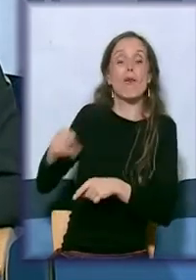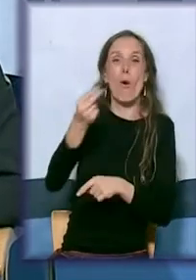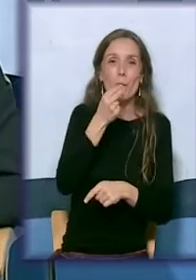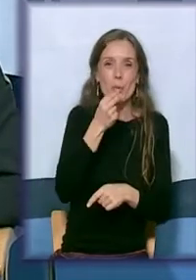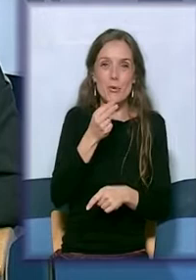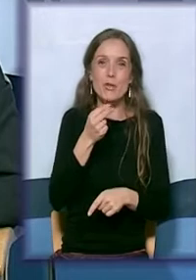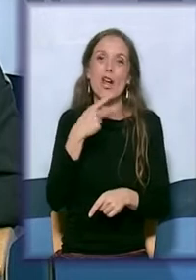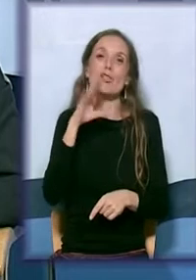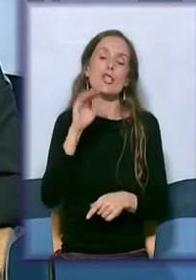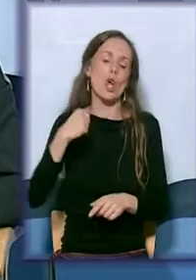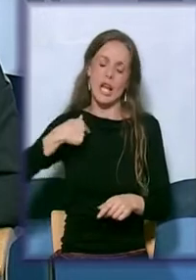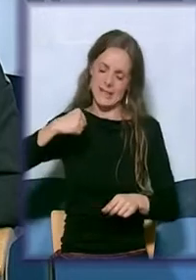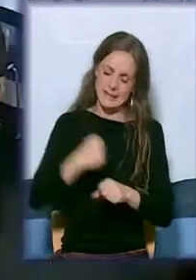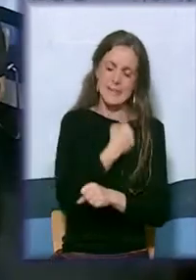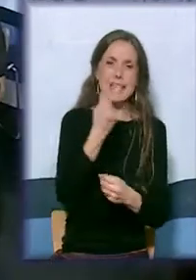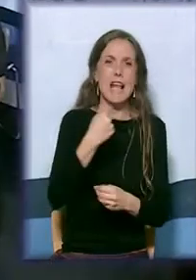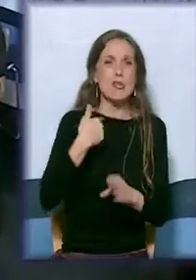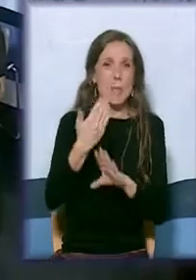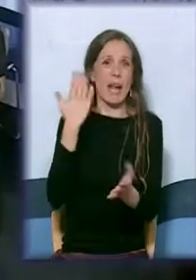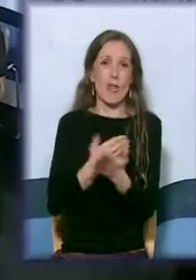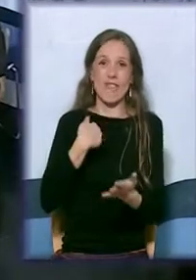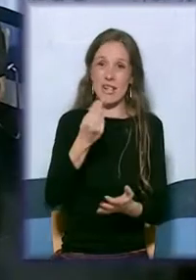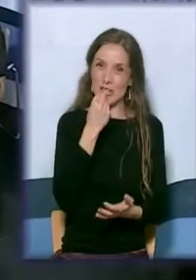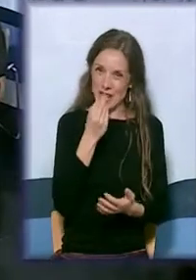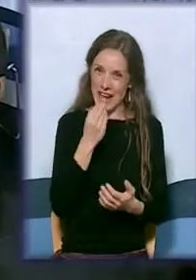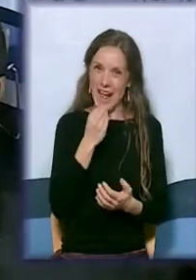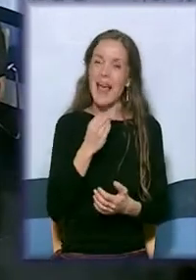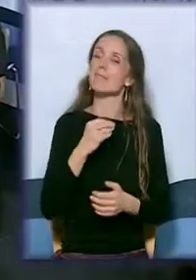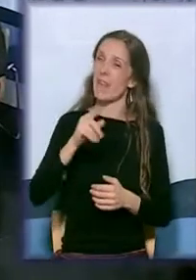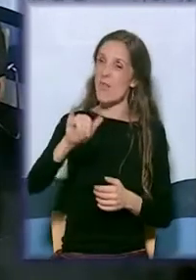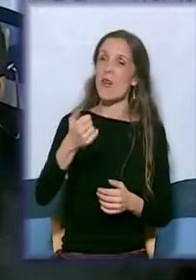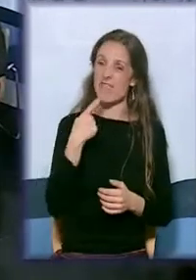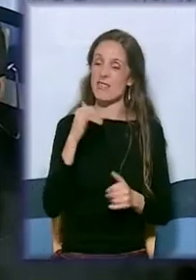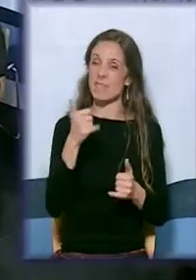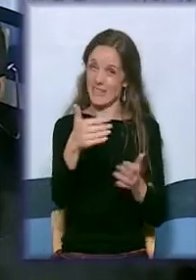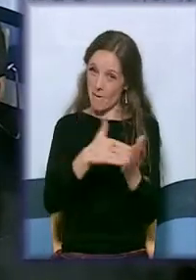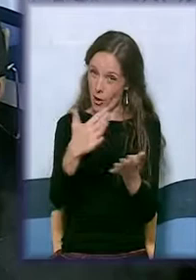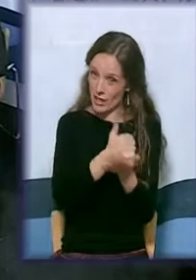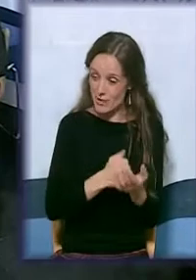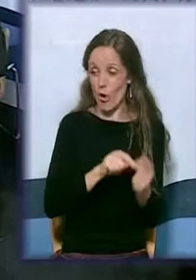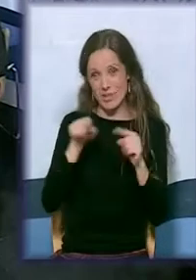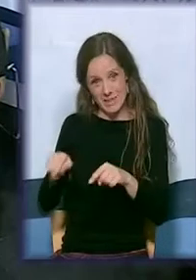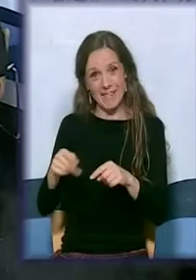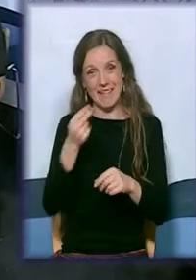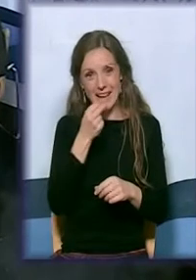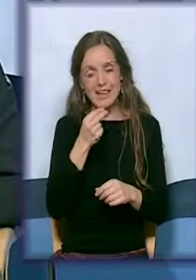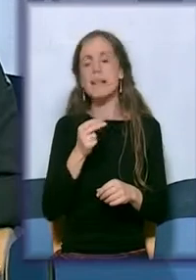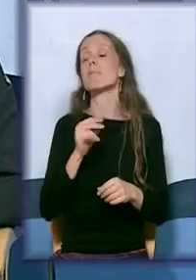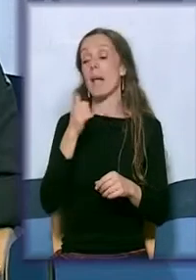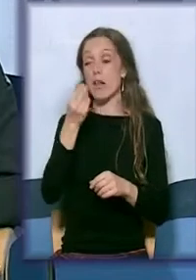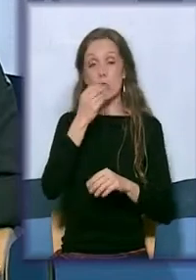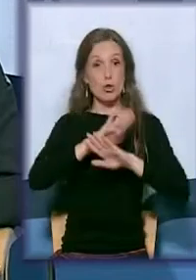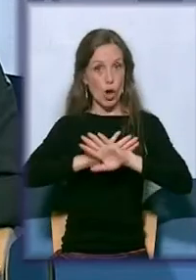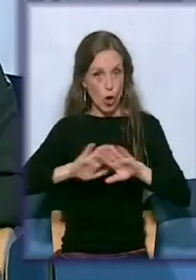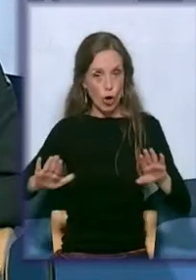imali... Krivo mi što sam pre toga jela. Pa to ste trebali da iskoristite. Posle toga smo imali jednu relaksaciju i odmaranje i